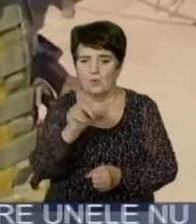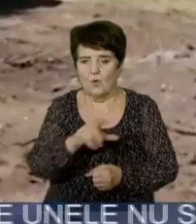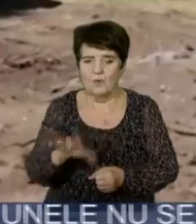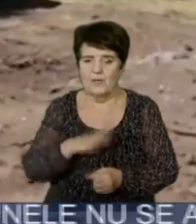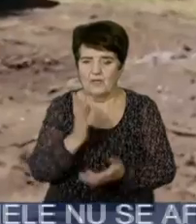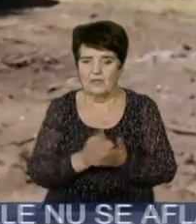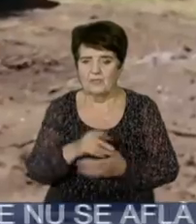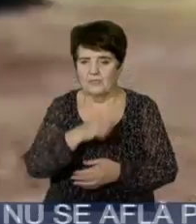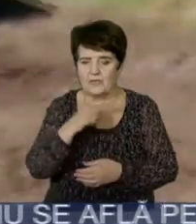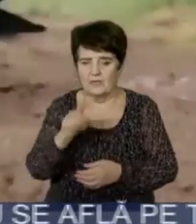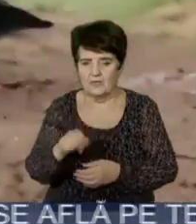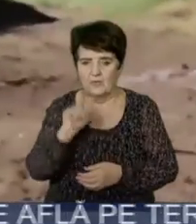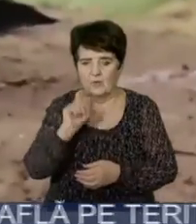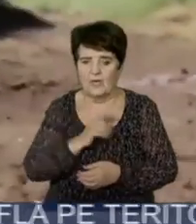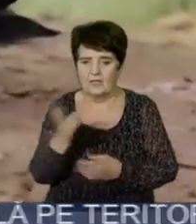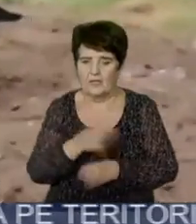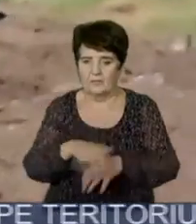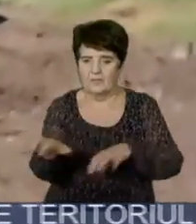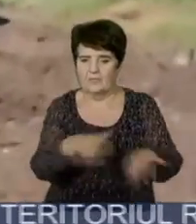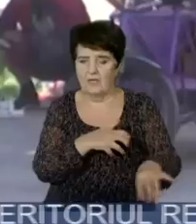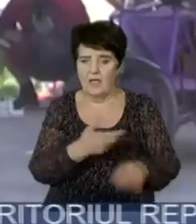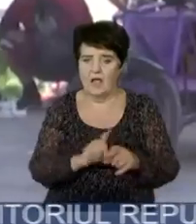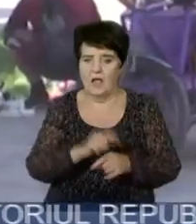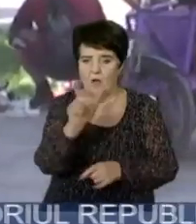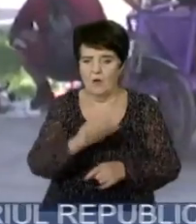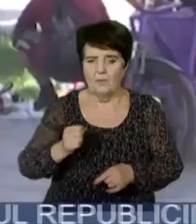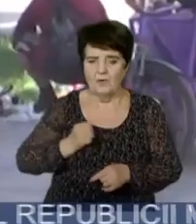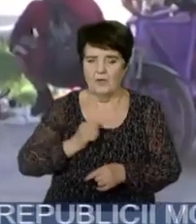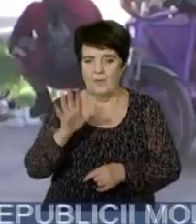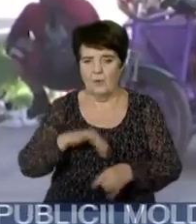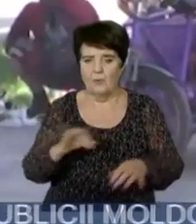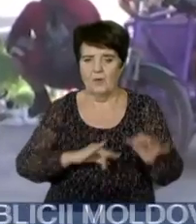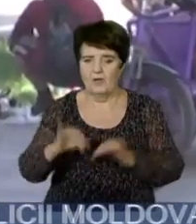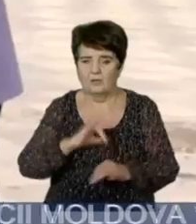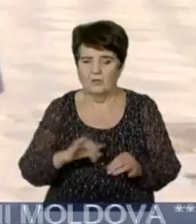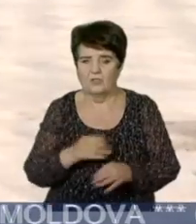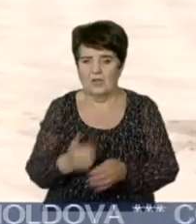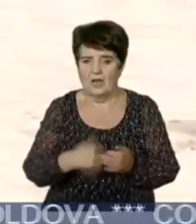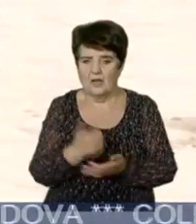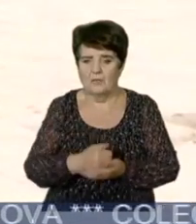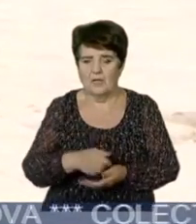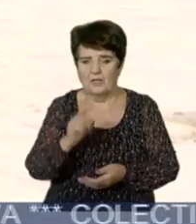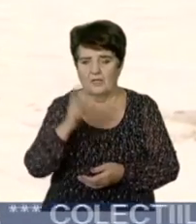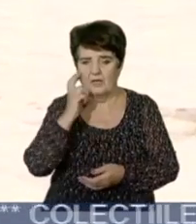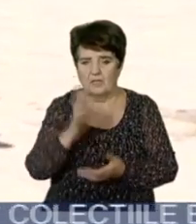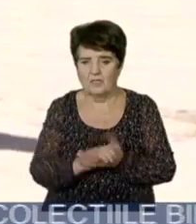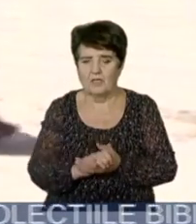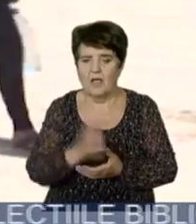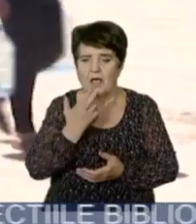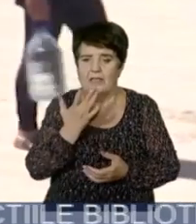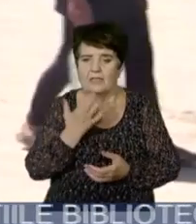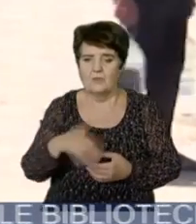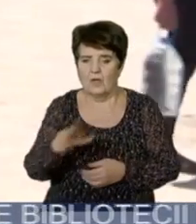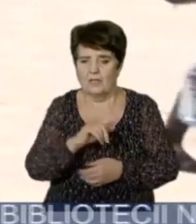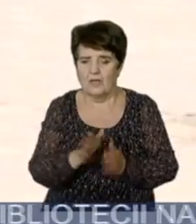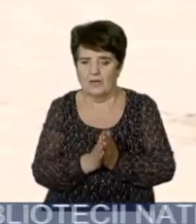că mai întâi trebuie să retragă armata rusă pentru a exista perspective de negocieri. Liderul de la Kiev cere comunității internaționale o